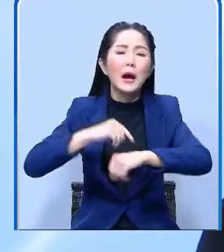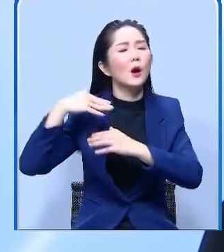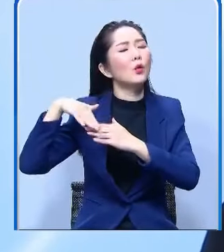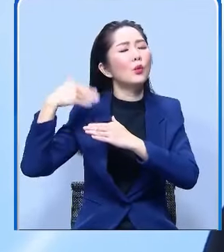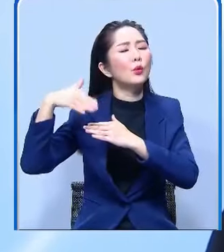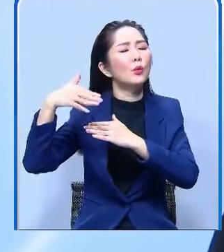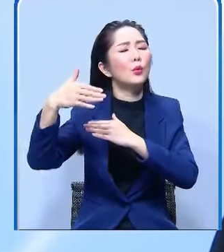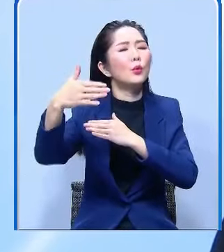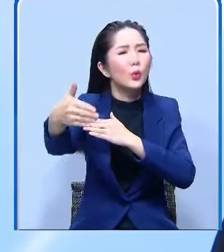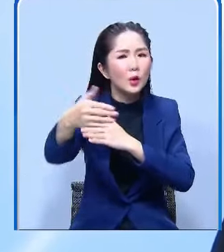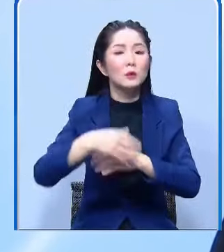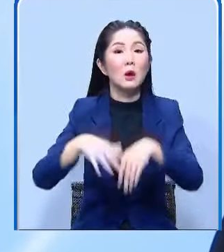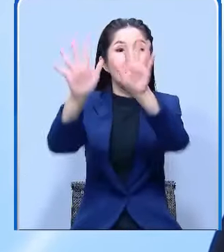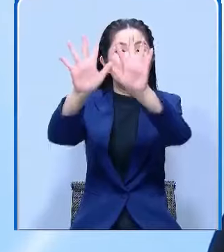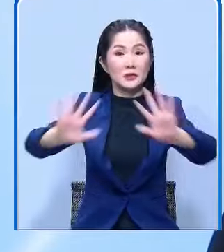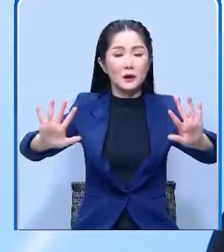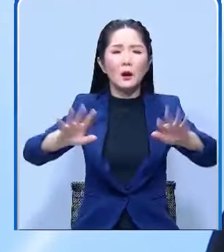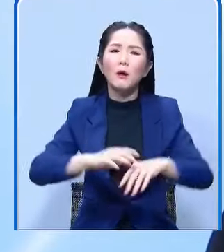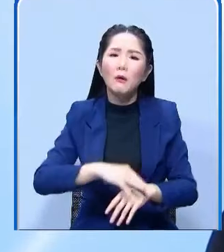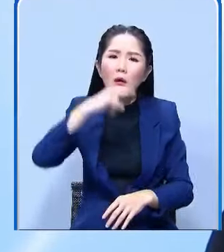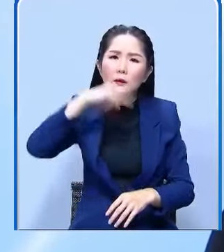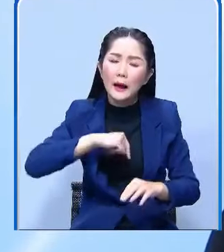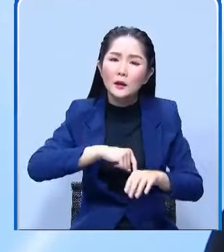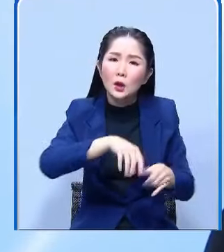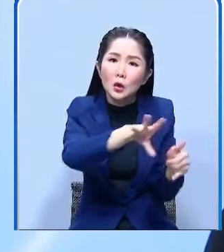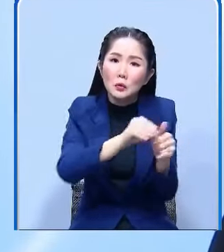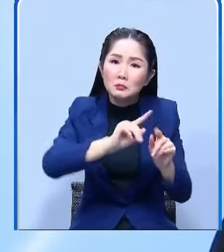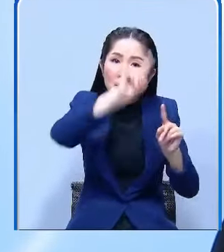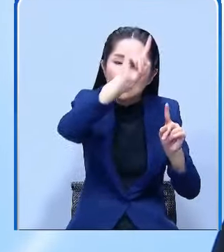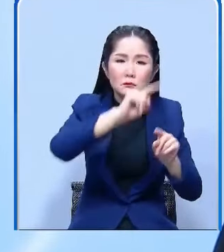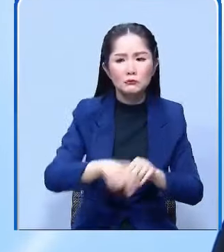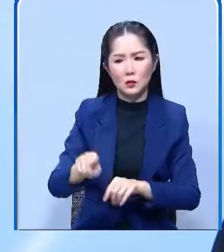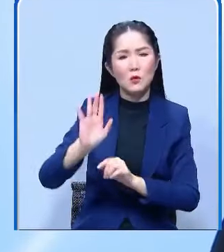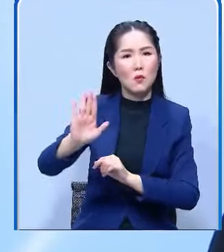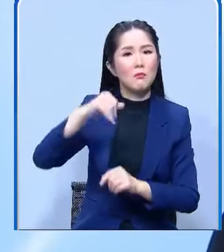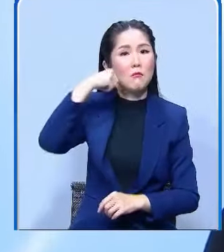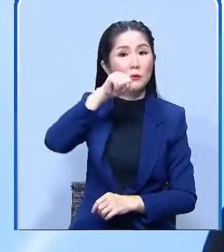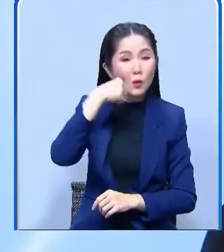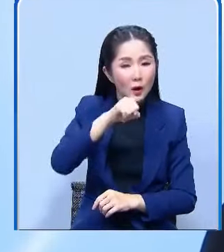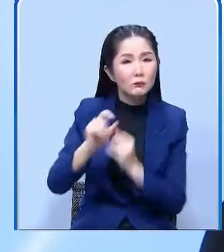อเชียตะวันออกเฉียงใต้ที่ระดับเดียวกันอย่างเช่นเรื่องของไต้หวันสิงคโปร์แบบนี้นะครับ